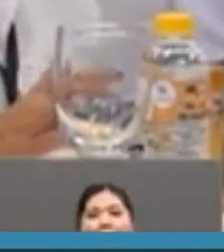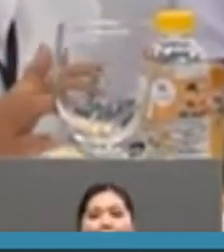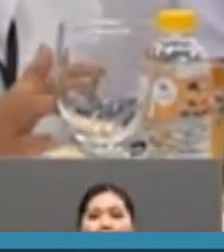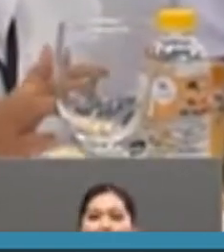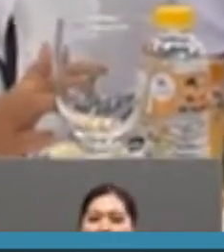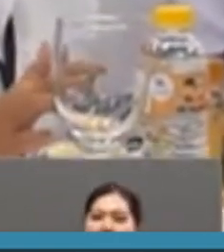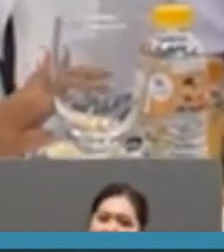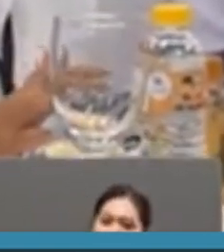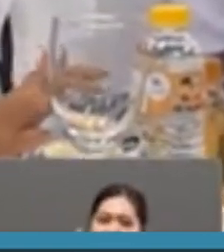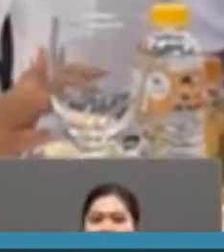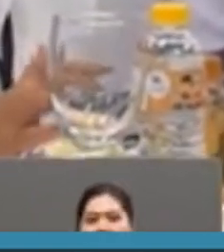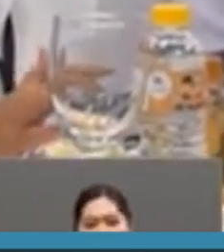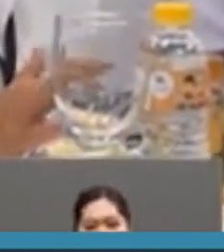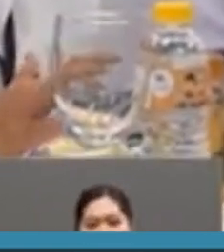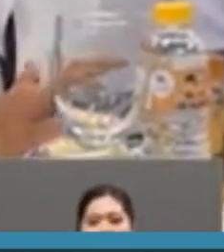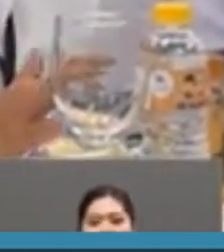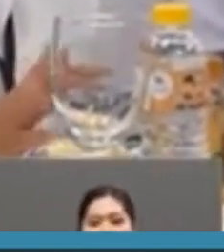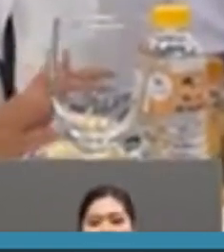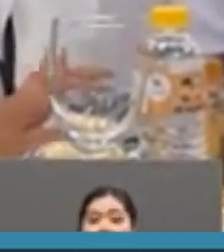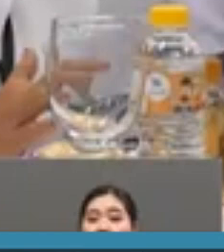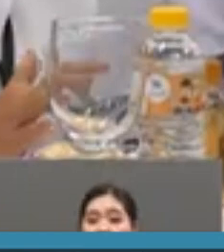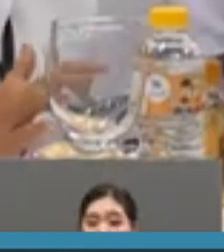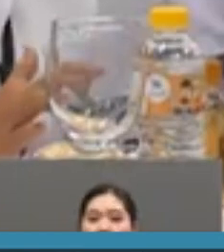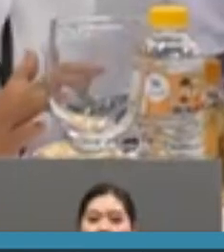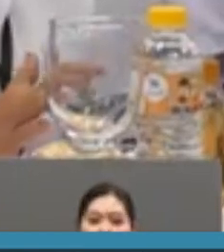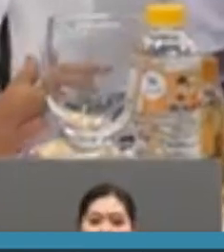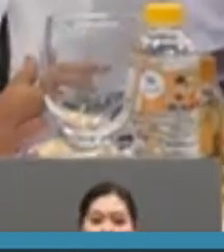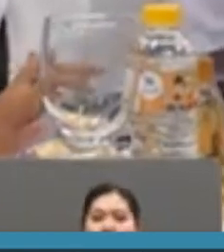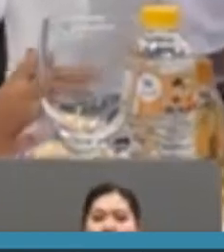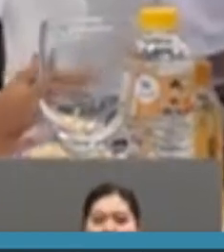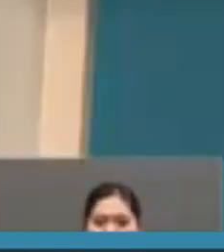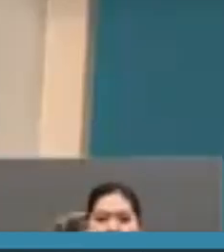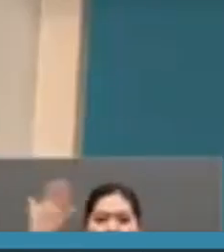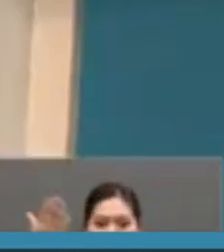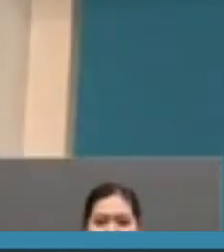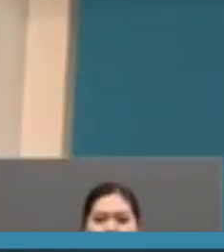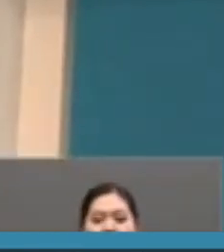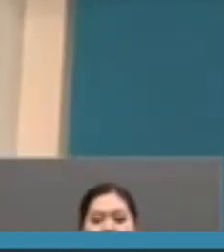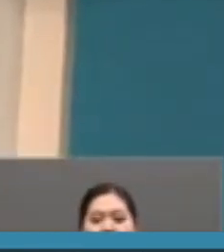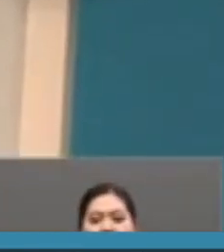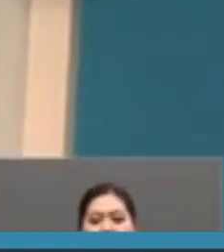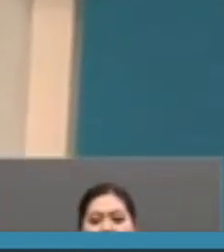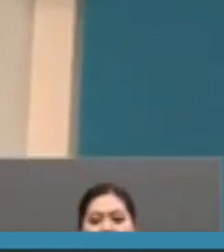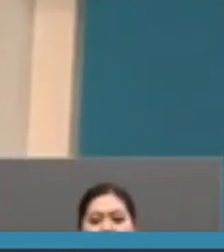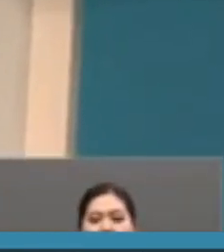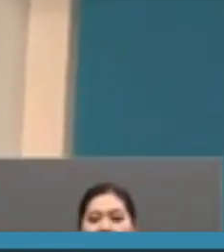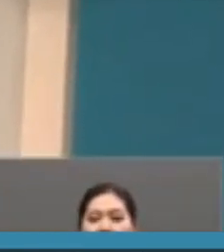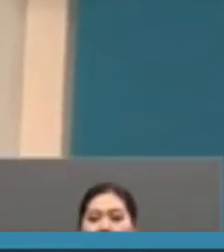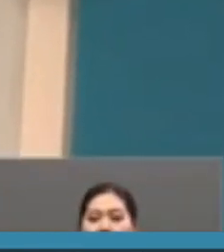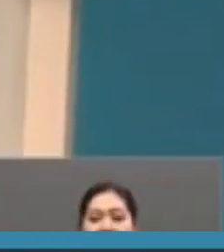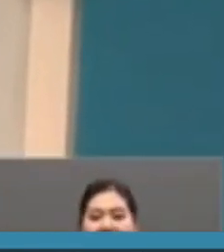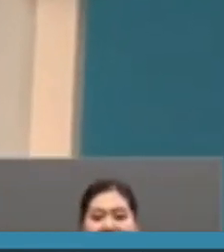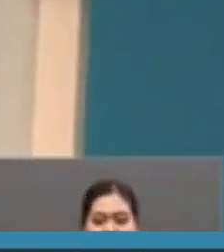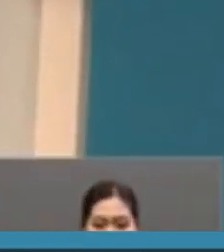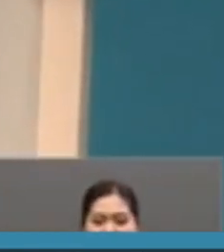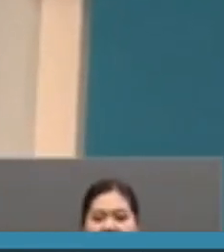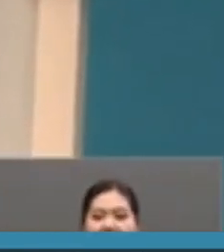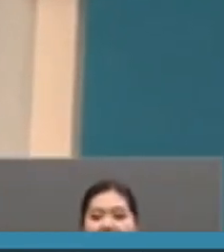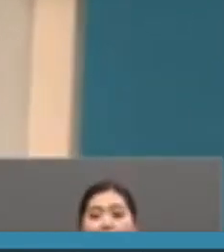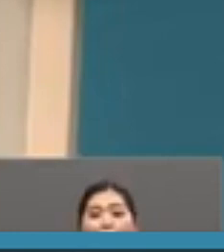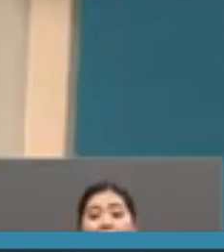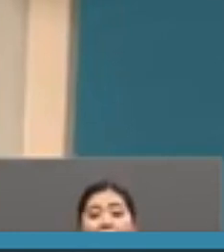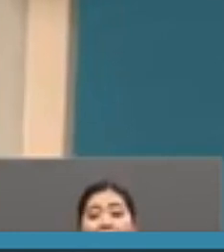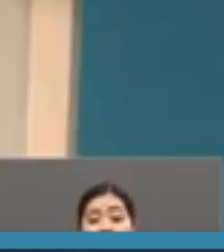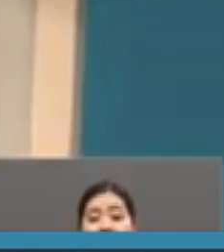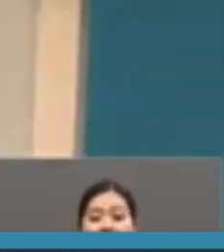กระทรวงการอุดมศึกษาวิทยาศาสตร์วิจัยและนวัตกรรมนำคณะทีมแพทย์พยาบาลลงพื้นที่ตรวจสอบผลกระทบจากวั